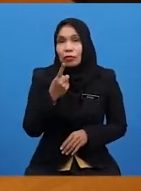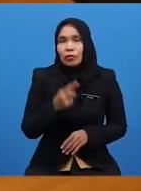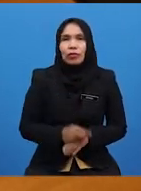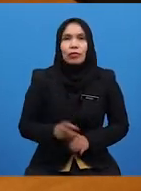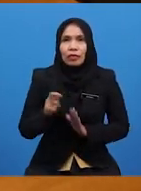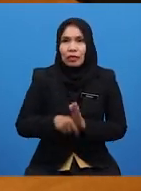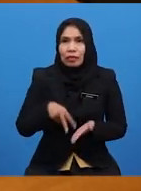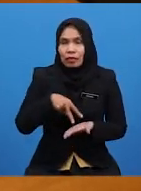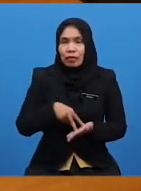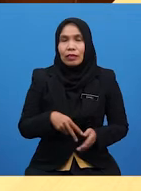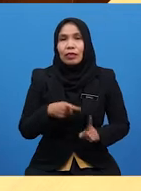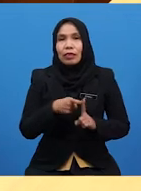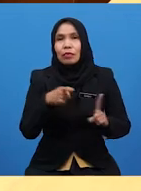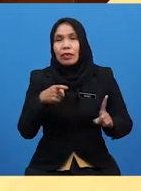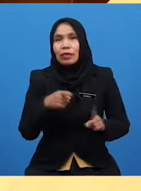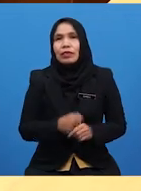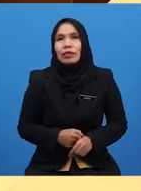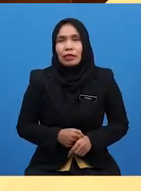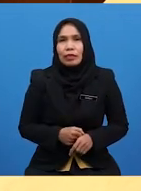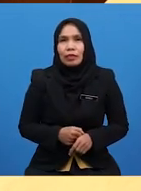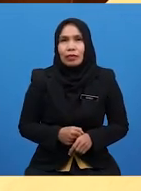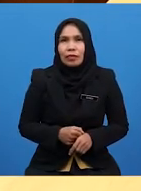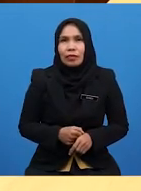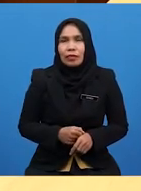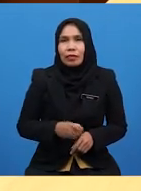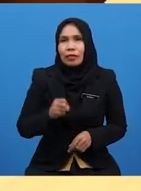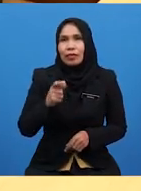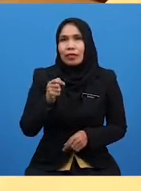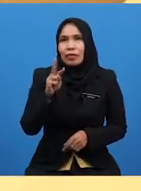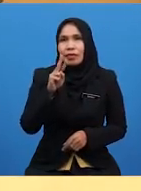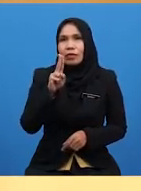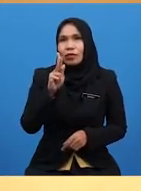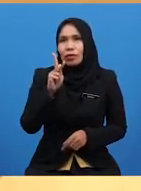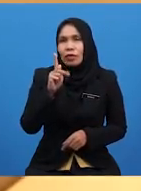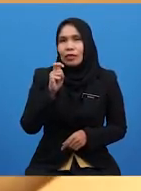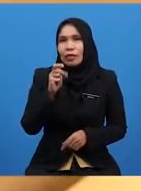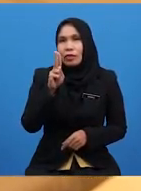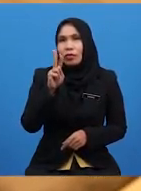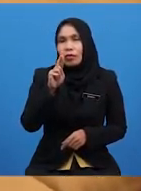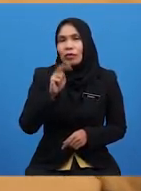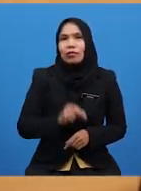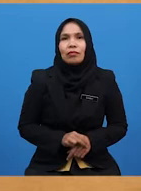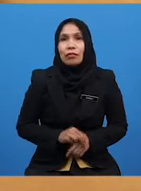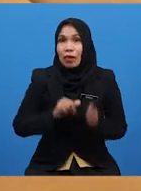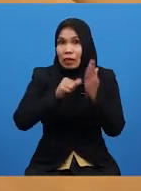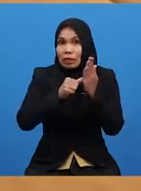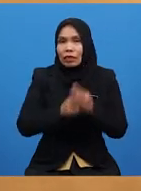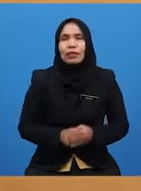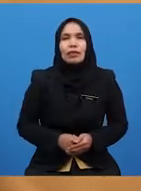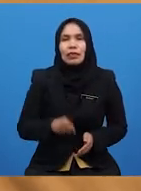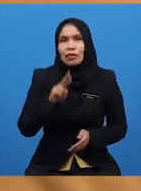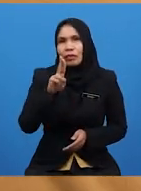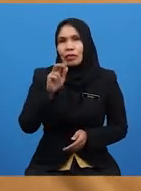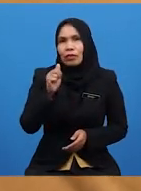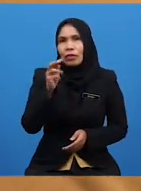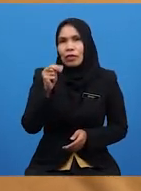asas ruang yang kebanyakannya berbentuk empat segi susunan dan size perabot